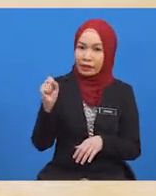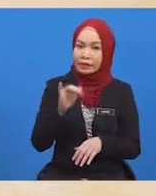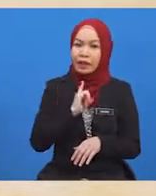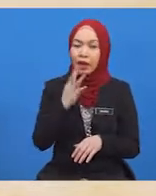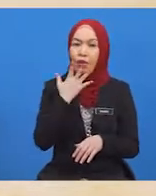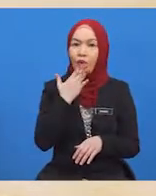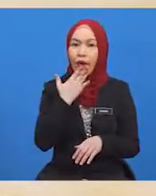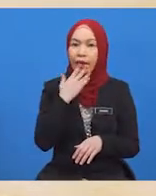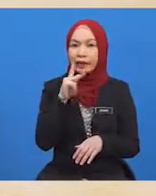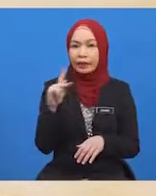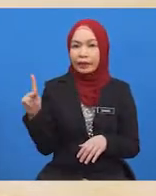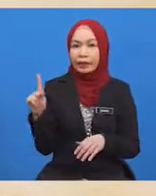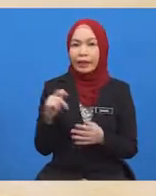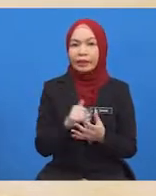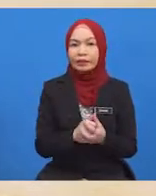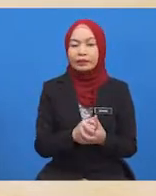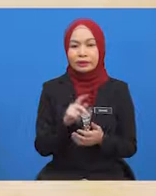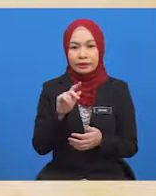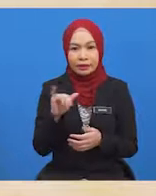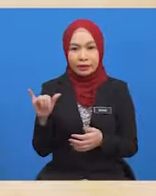Q, R, S seperti paparan ini.